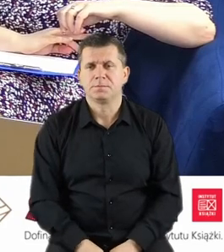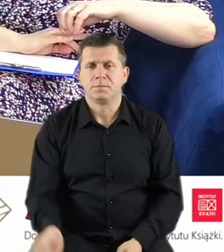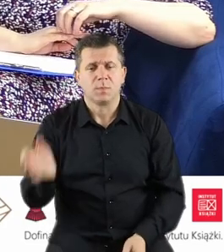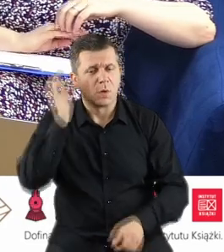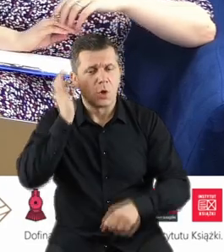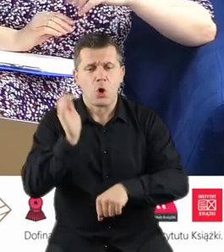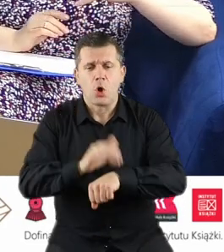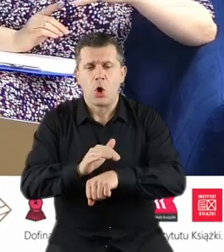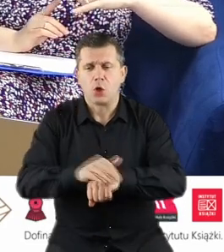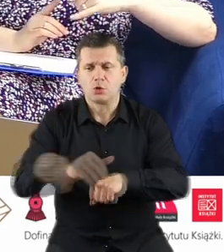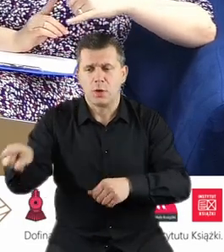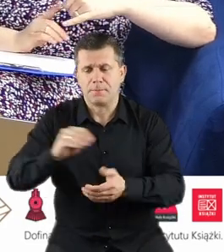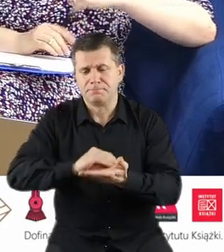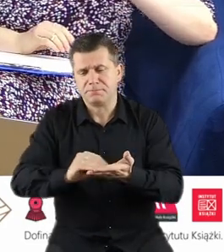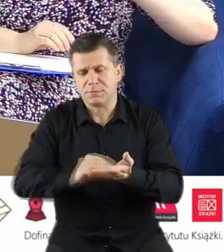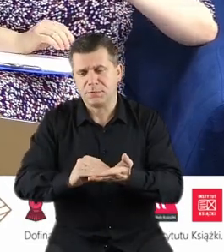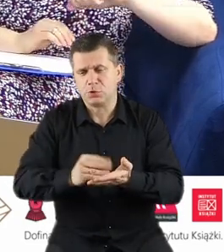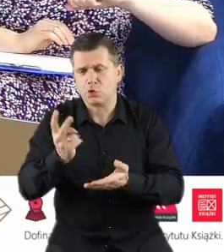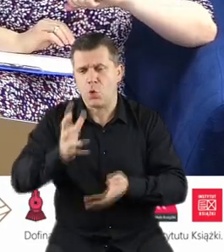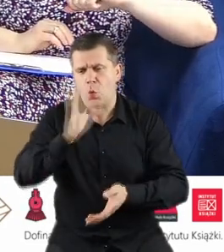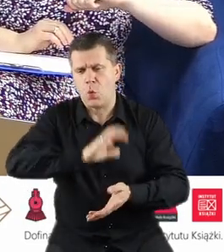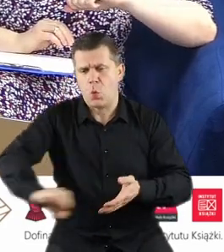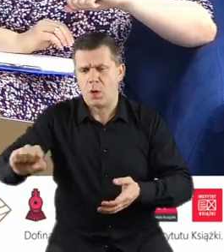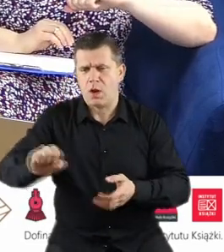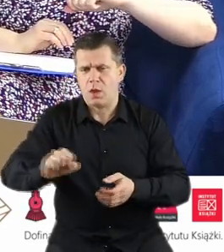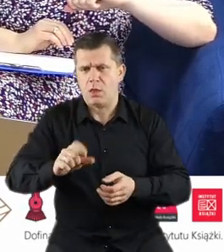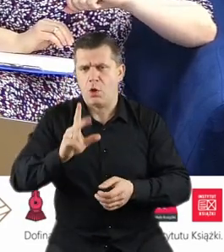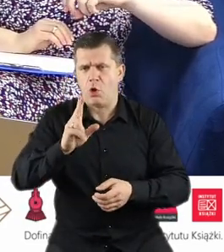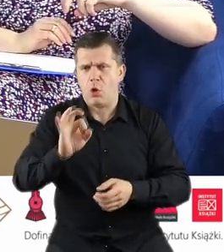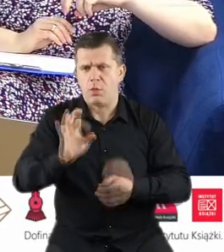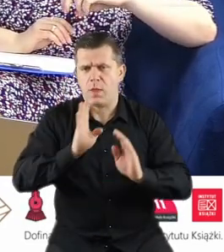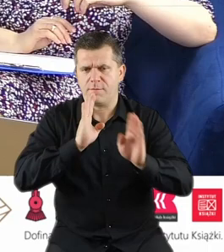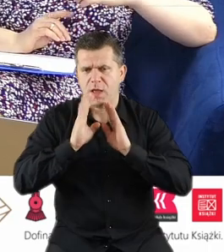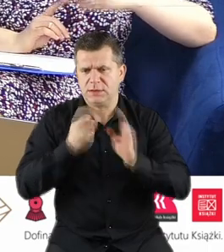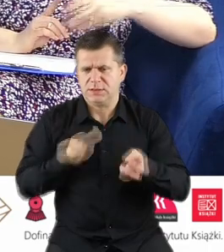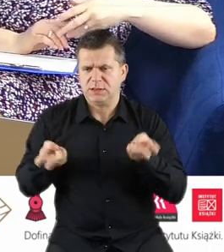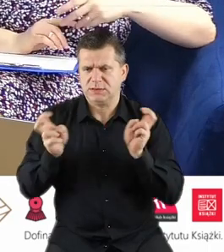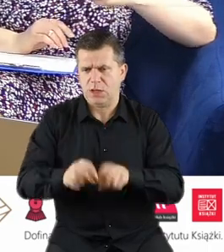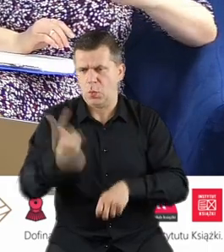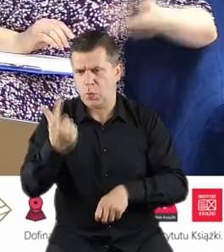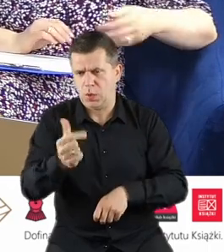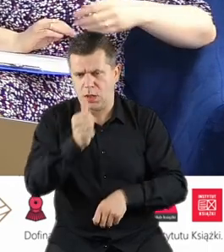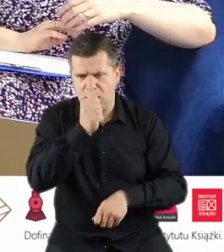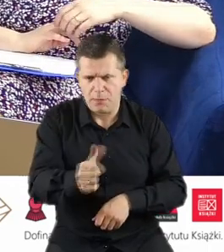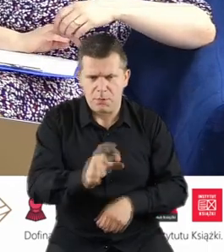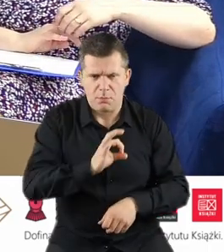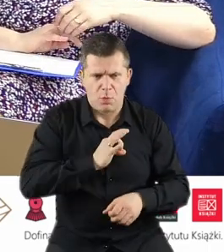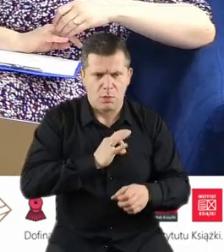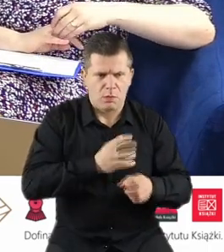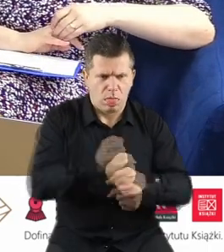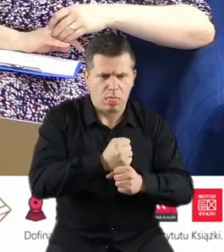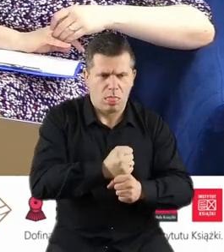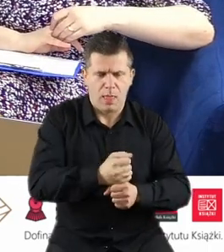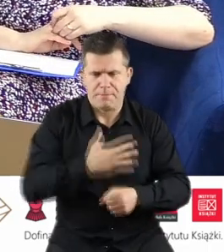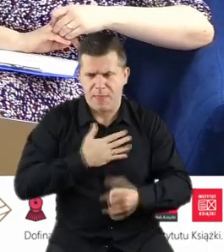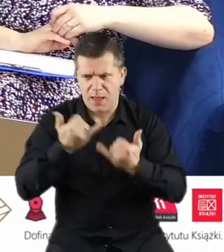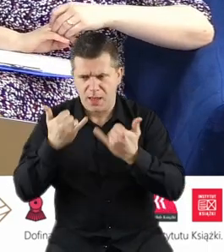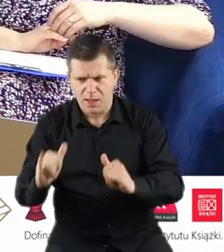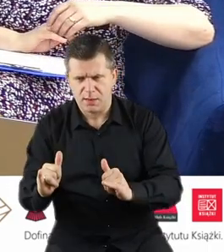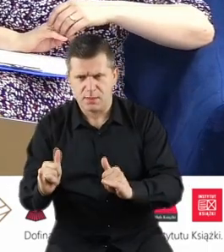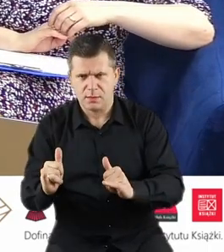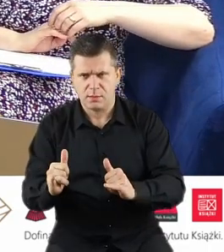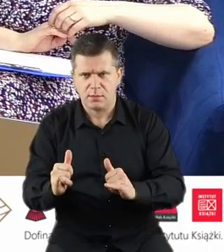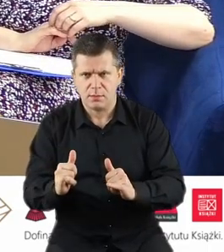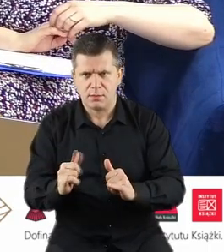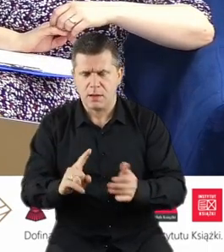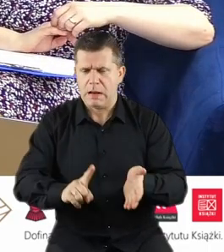Koleżanki piszą, ktoś mi ukradł konto na Facebooku, założyłam drugie, nie mogę się dostać do swojej skrzynki, mam inną. A